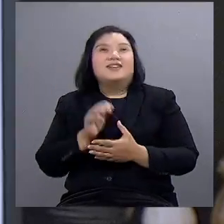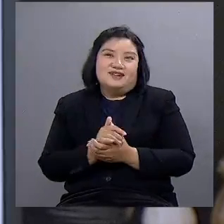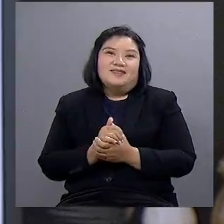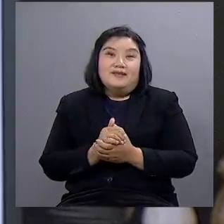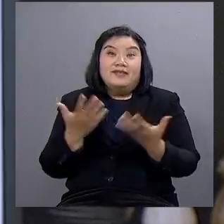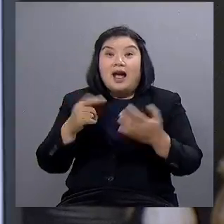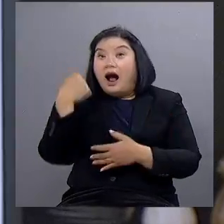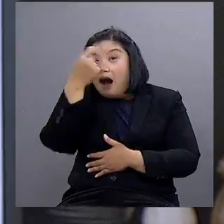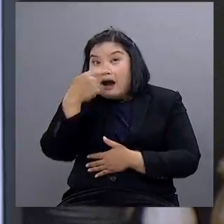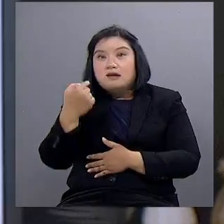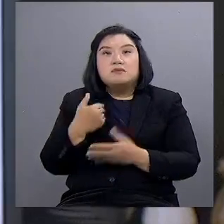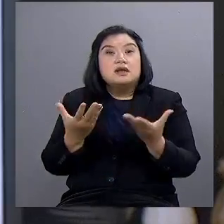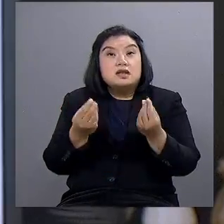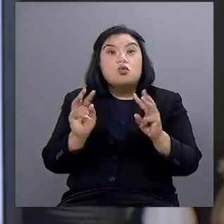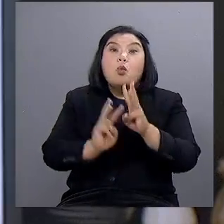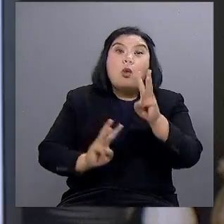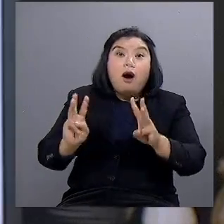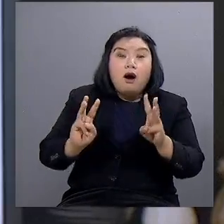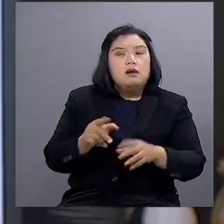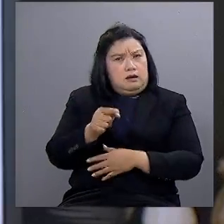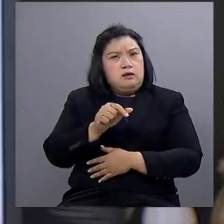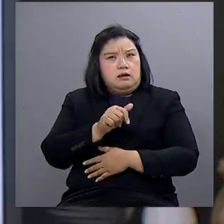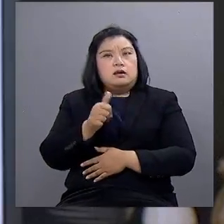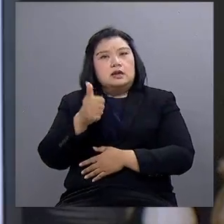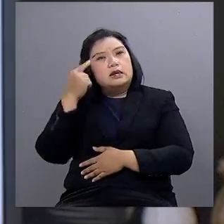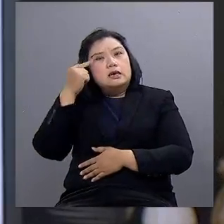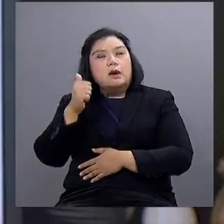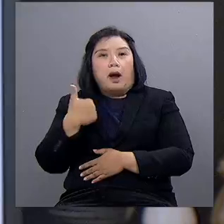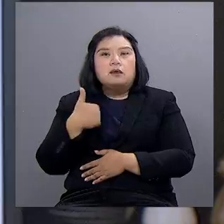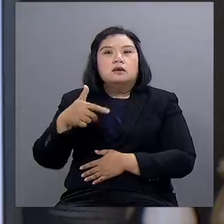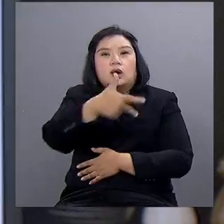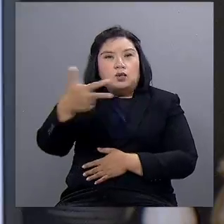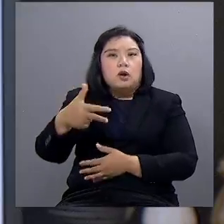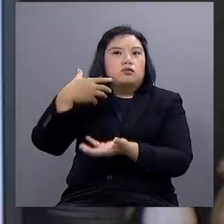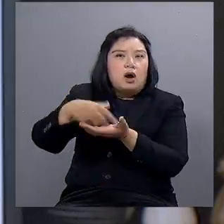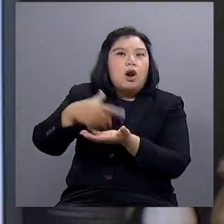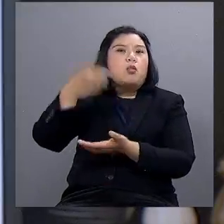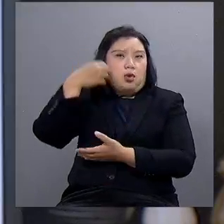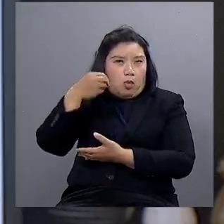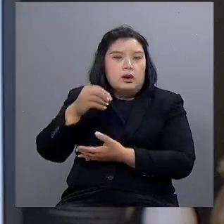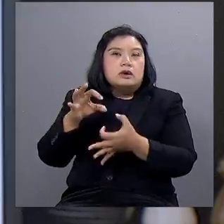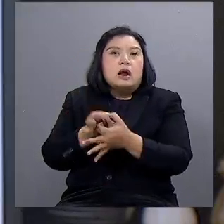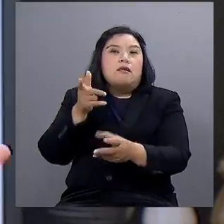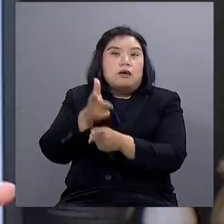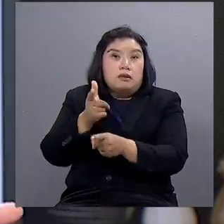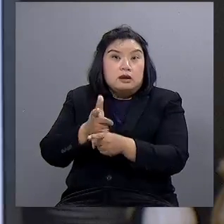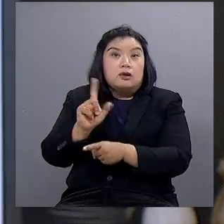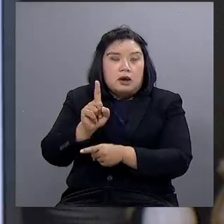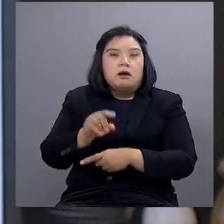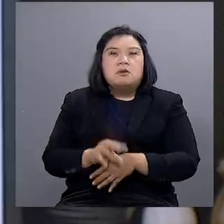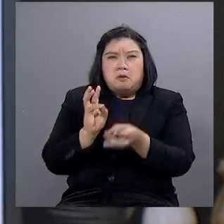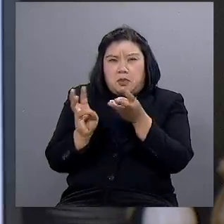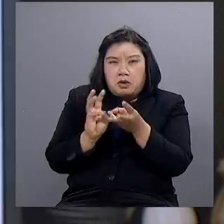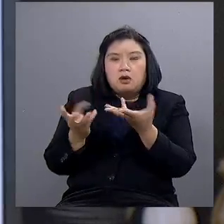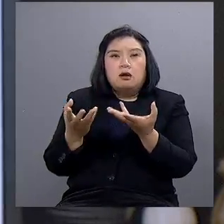ลงเนี่ยจริงๆแล้วรายการของเราก็นำเสนอบ่อยนะในช่วงประเด็นสังคมเองเนี่ยคุณยุ้ยชมัยพรก็เคยพูดถึงเรื่องนี้ในเรื่องของการที่โปรตีนที่ได้จาก